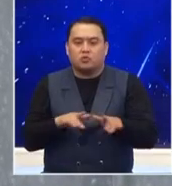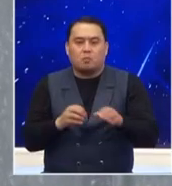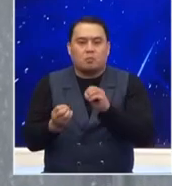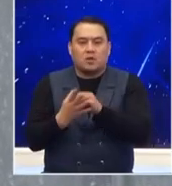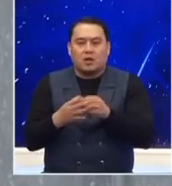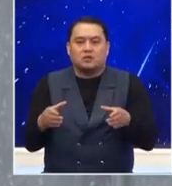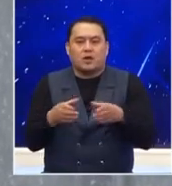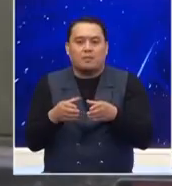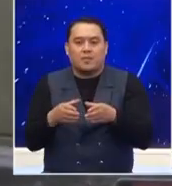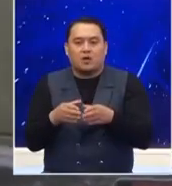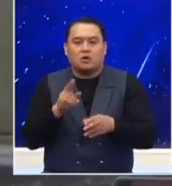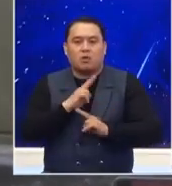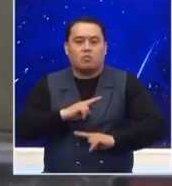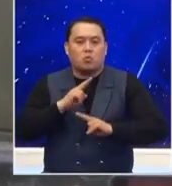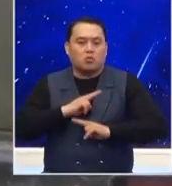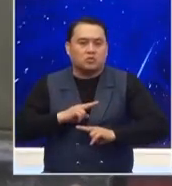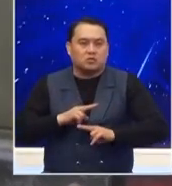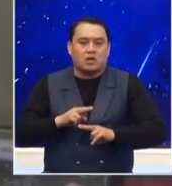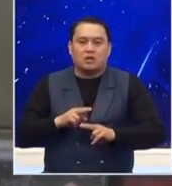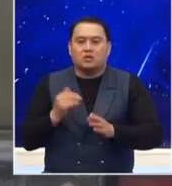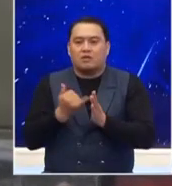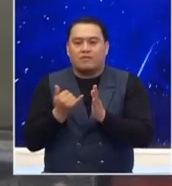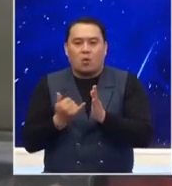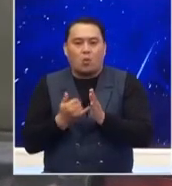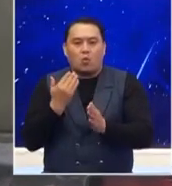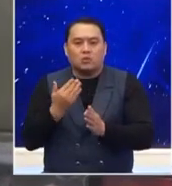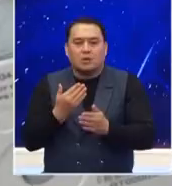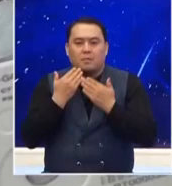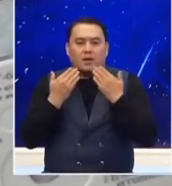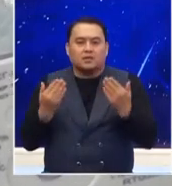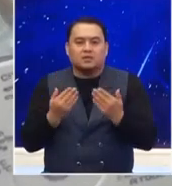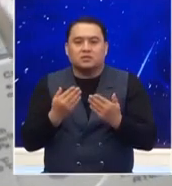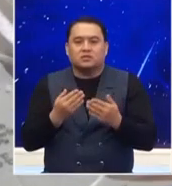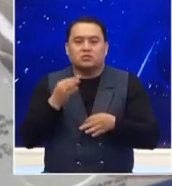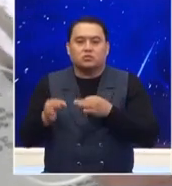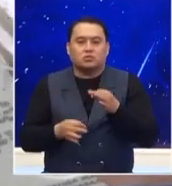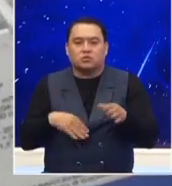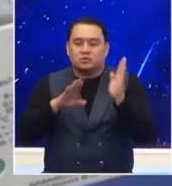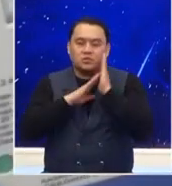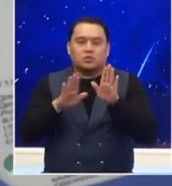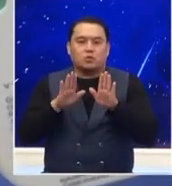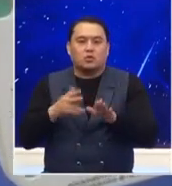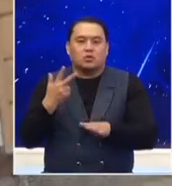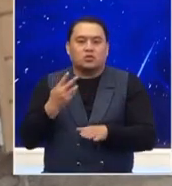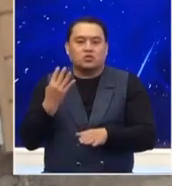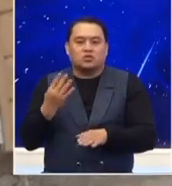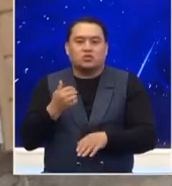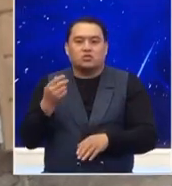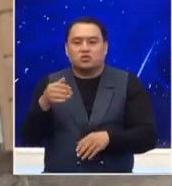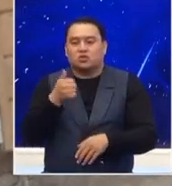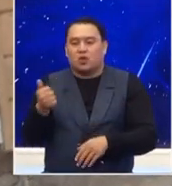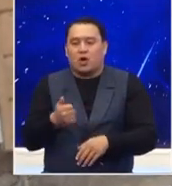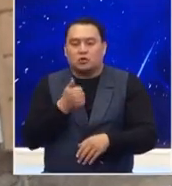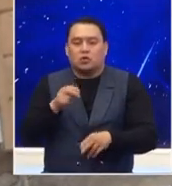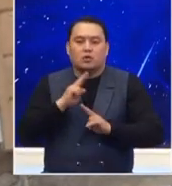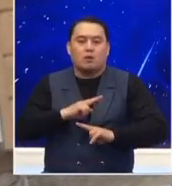15 бригад на линии. По словам слесаря Олжаса Серикбай, он за последние несколько суток спит всего по 3-4 часа. Все остальное